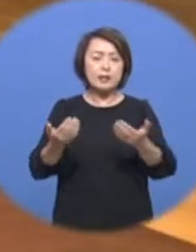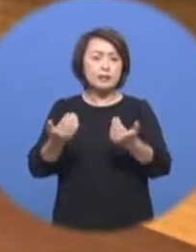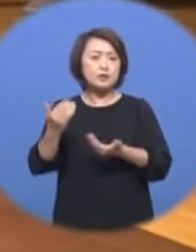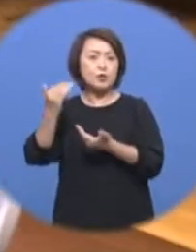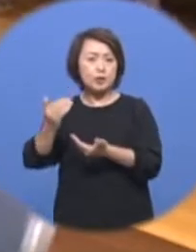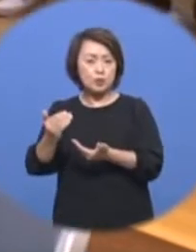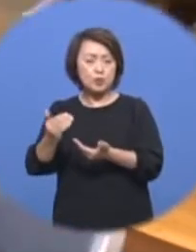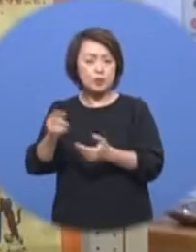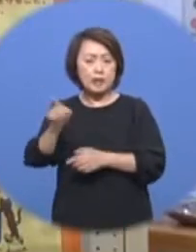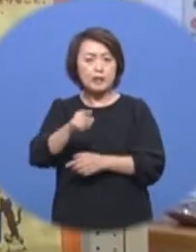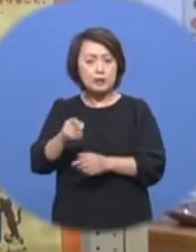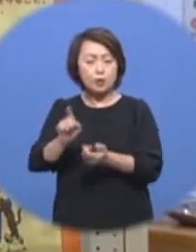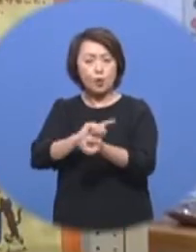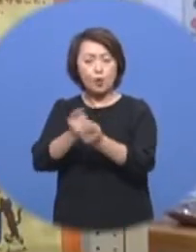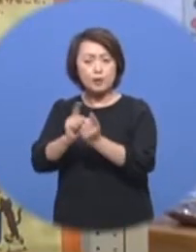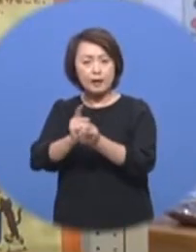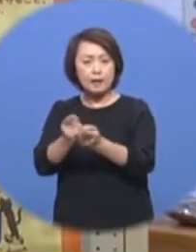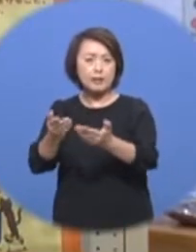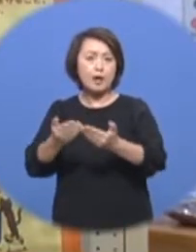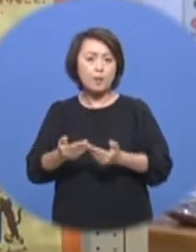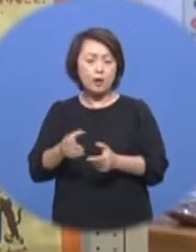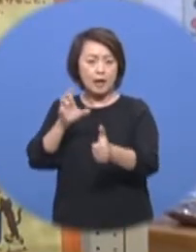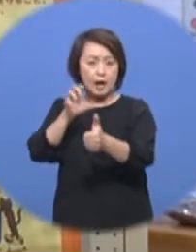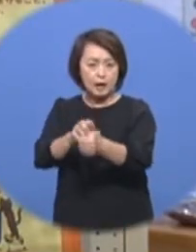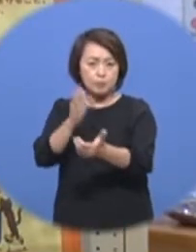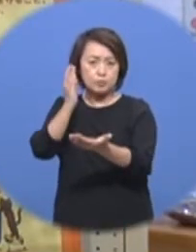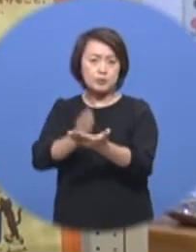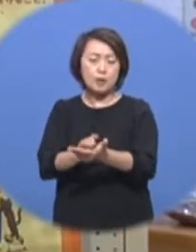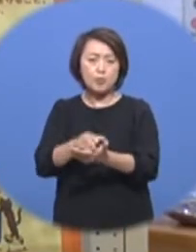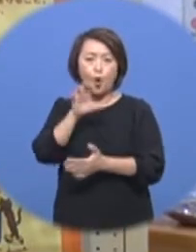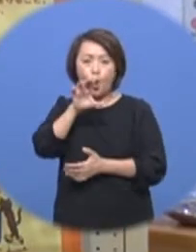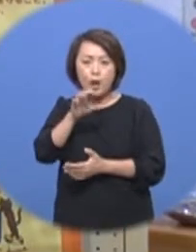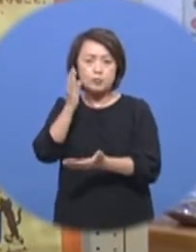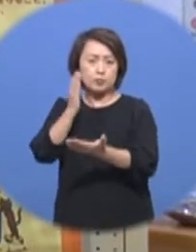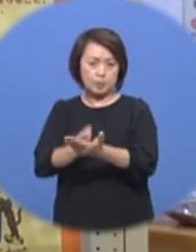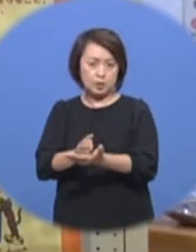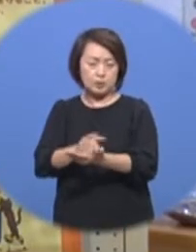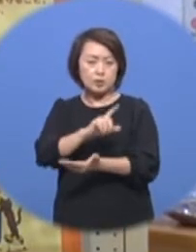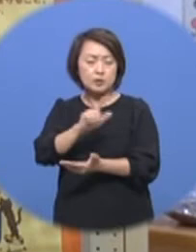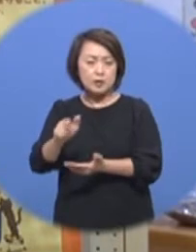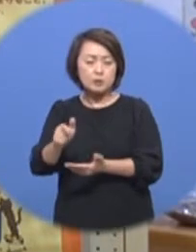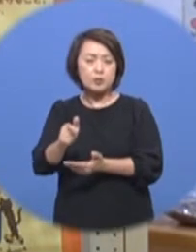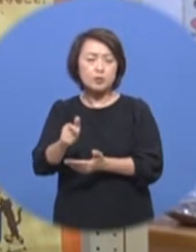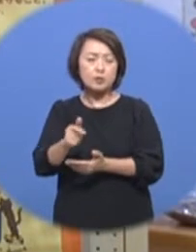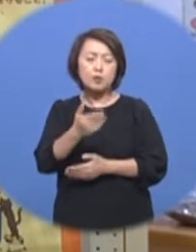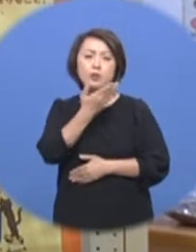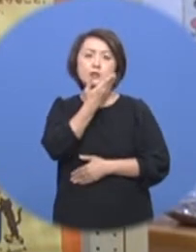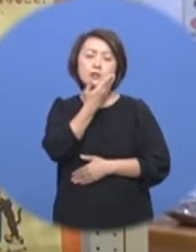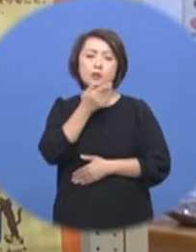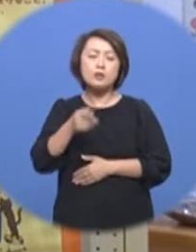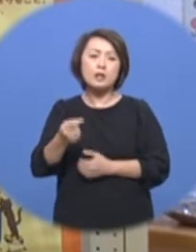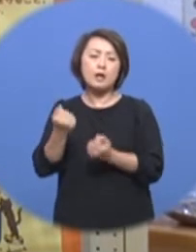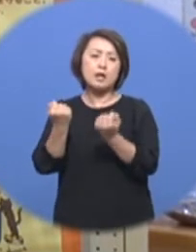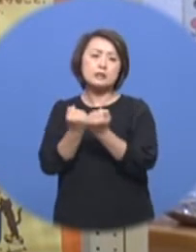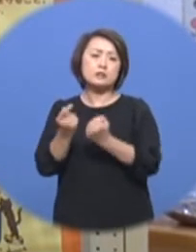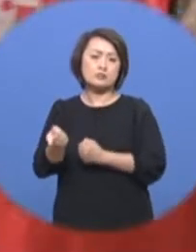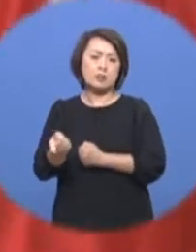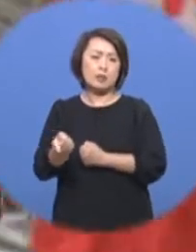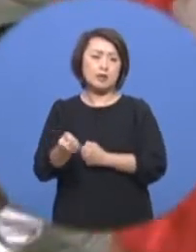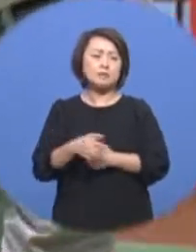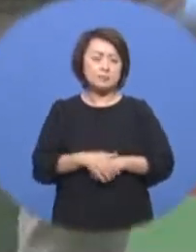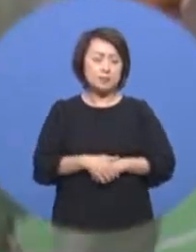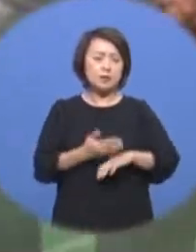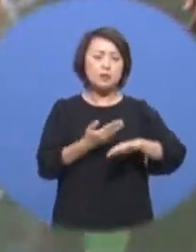なことで人慣れをしていただいて、噛まないようにする、吠えないようにするということが大事かなということでよくお話ししてますね。